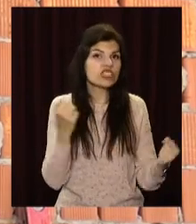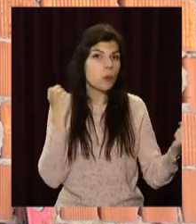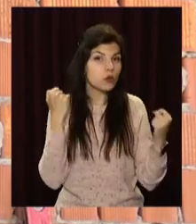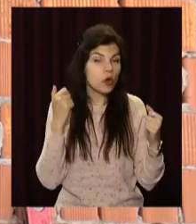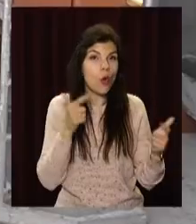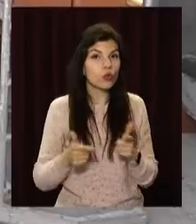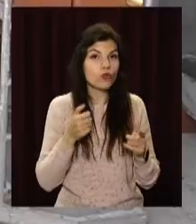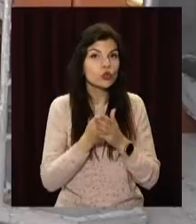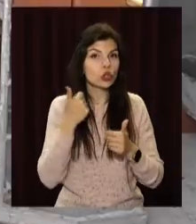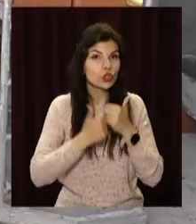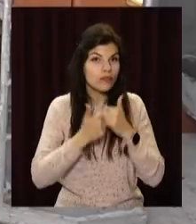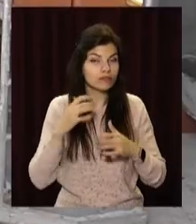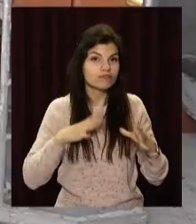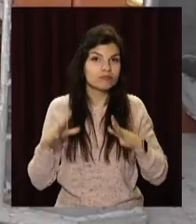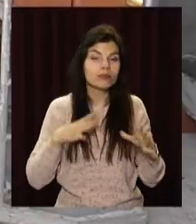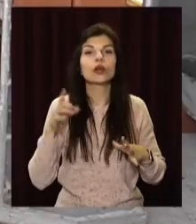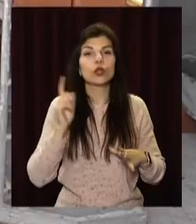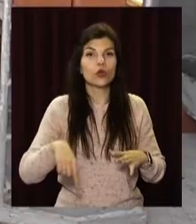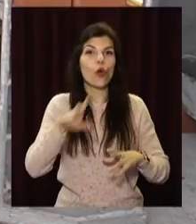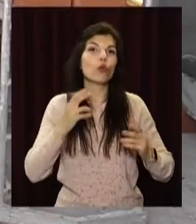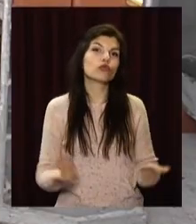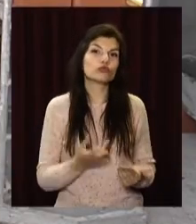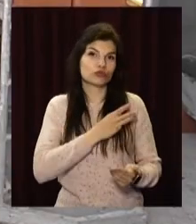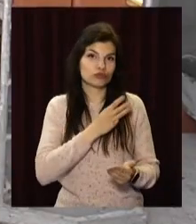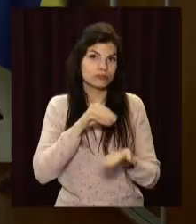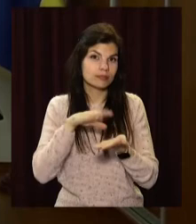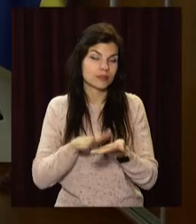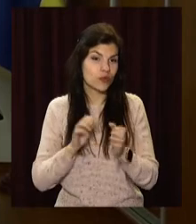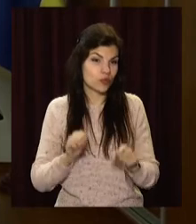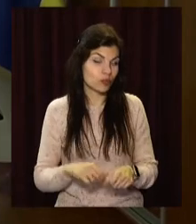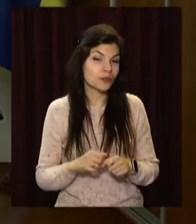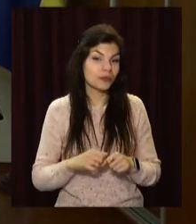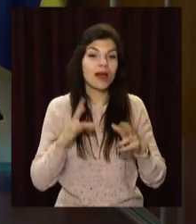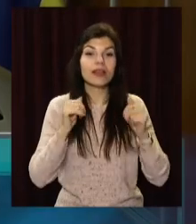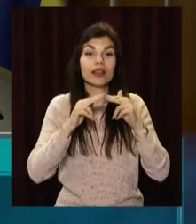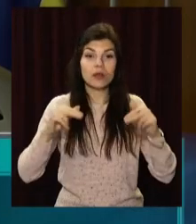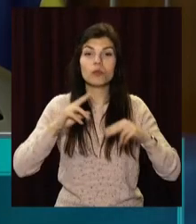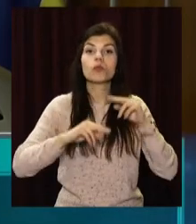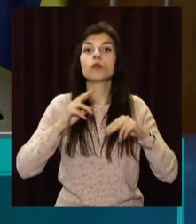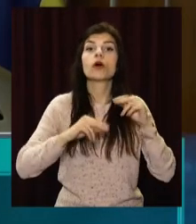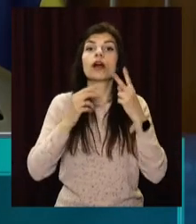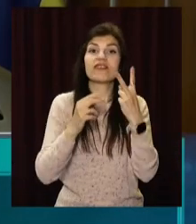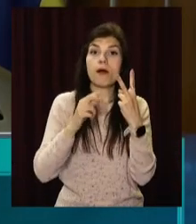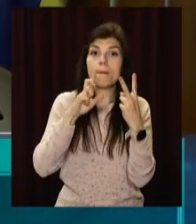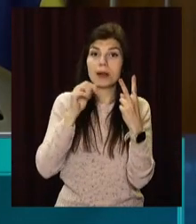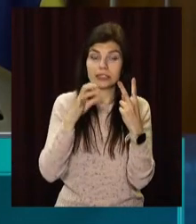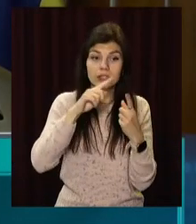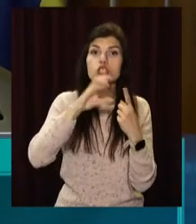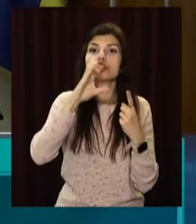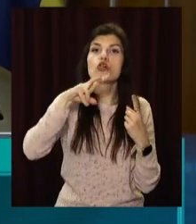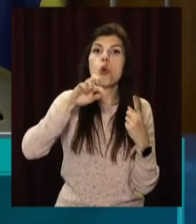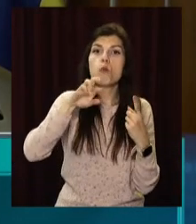спортсмени, готуючись до змагань, так і мешканці району. На Дніпропетровщині будуються 2 басейни. Один із них – у